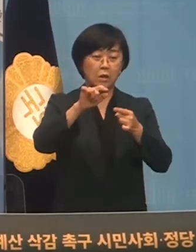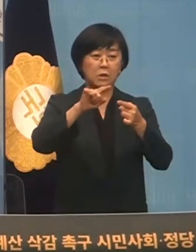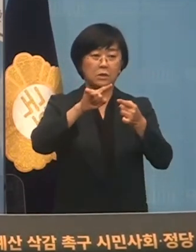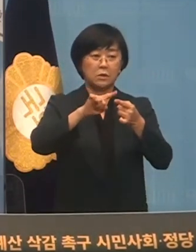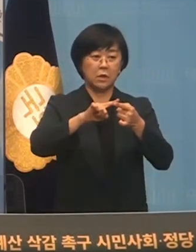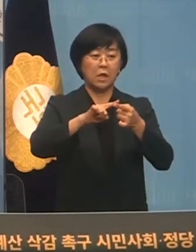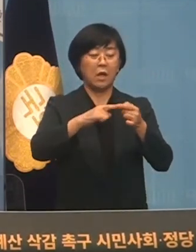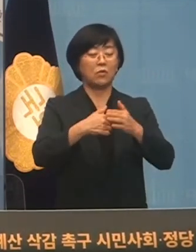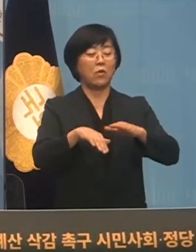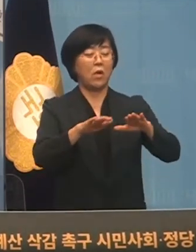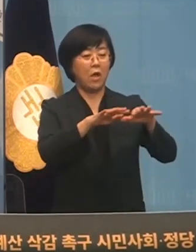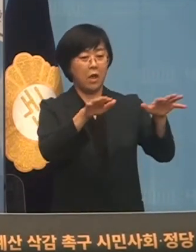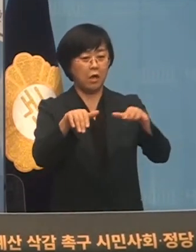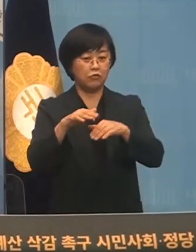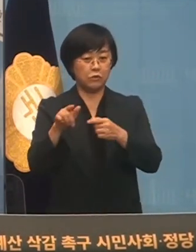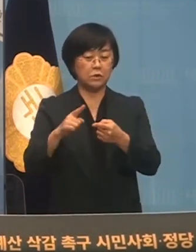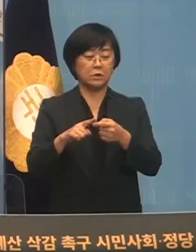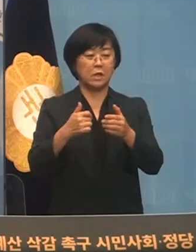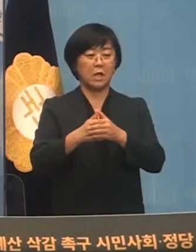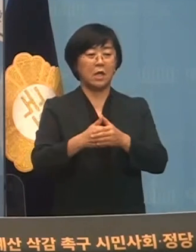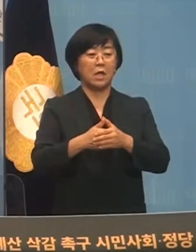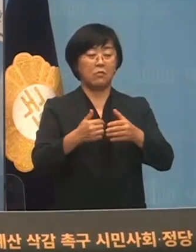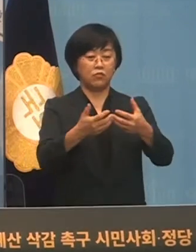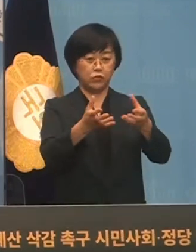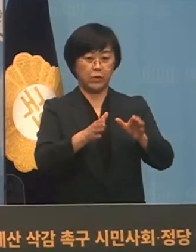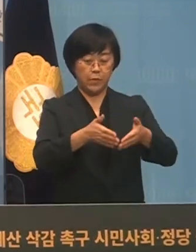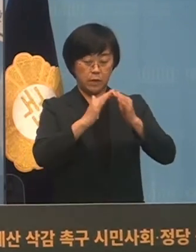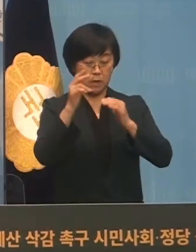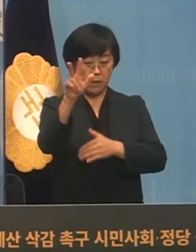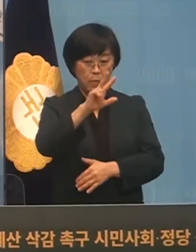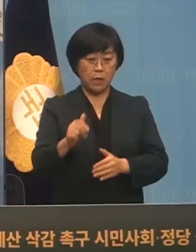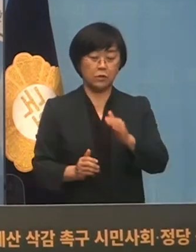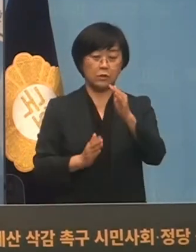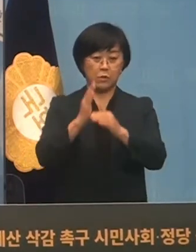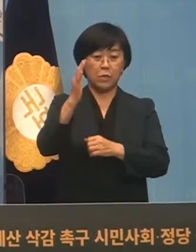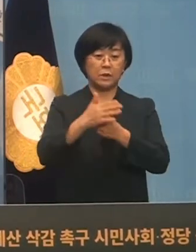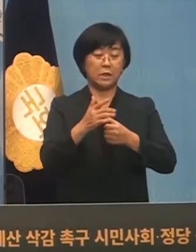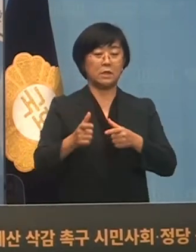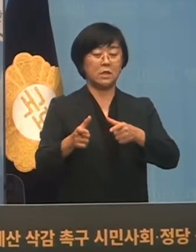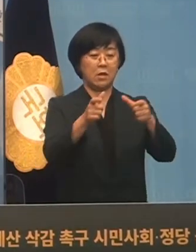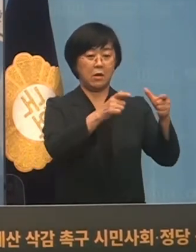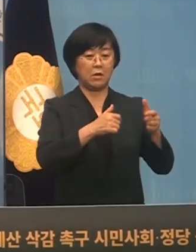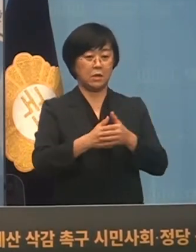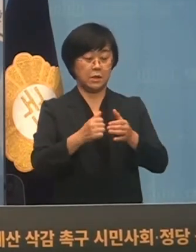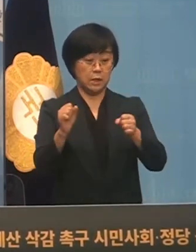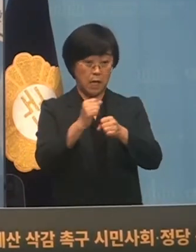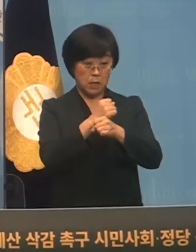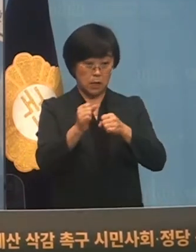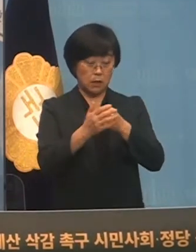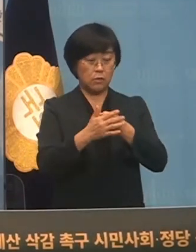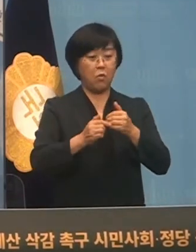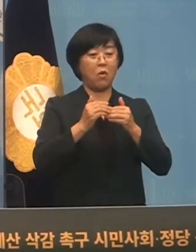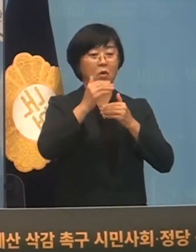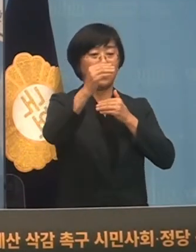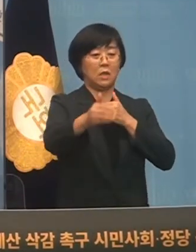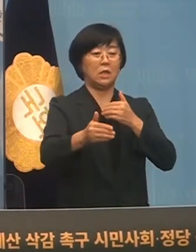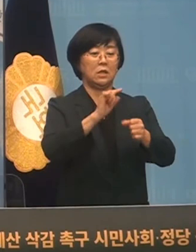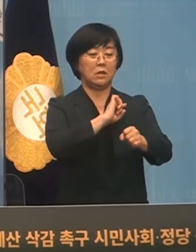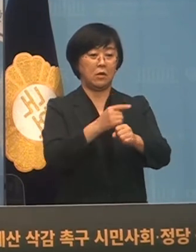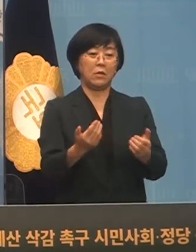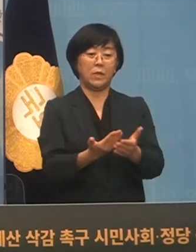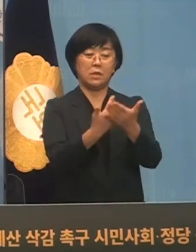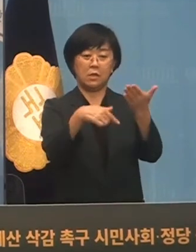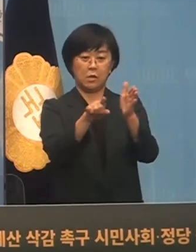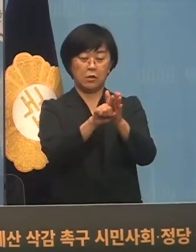항모전단 구성, 해군 기동 함대 사용 후 창설 등 한반도를 넘어서는 지역을 작전 범위로 하는 원거리 작전 능력을 강화하는